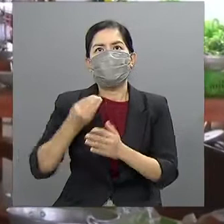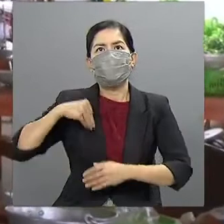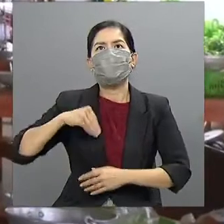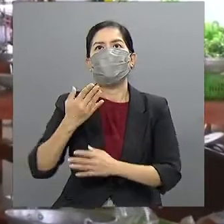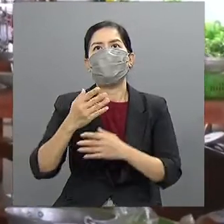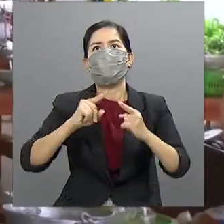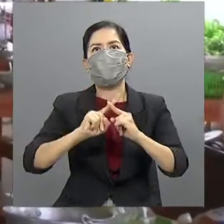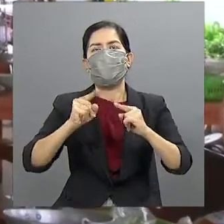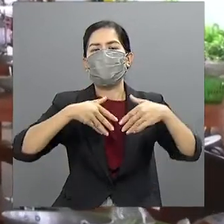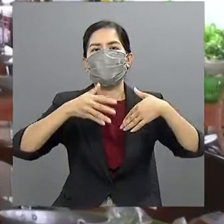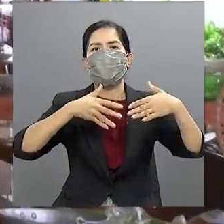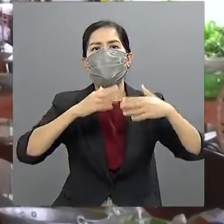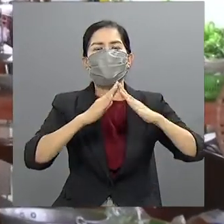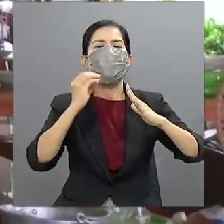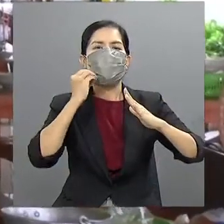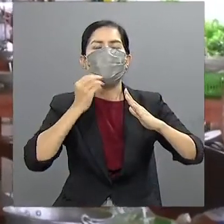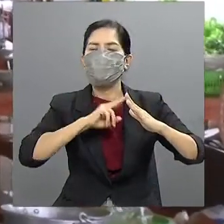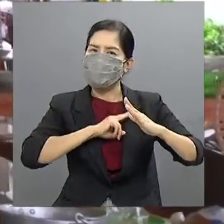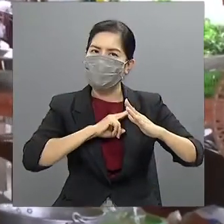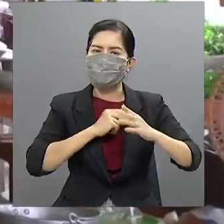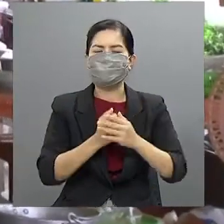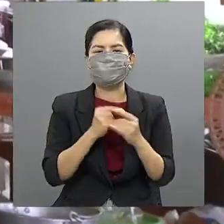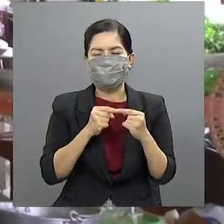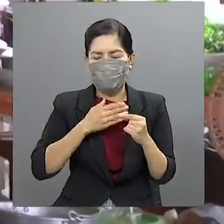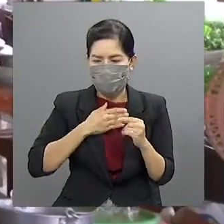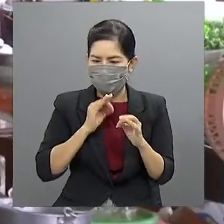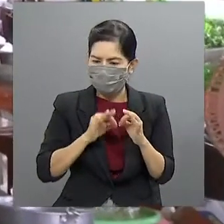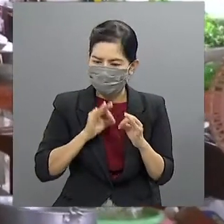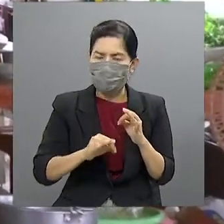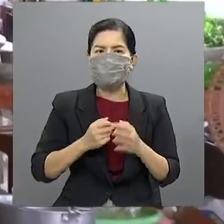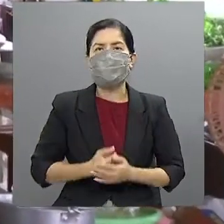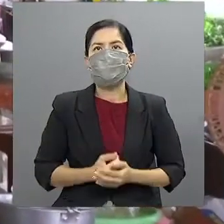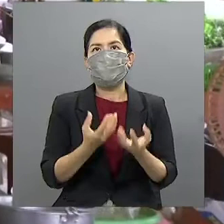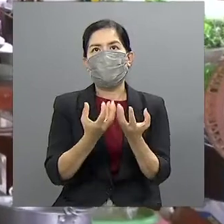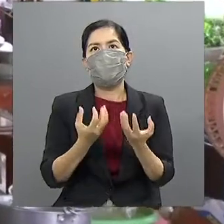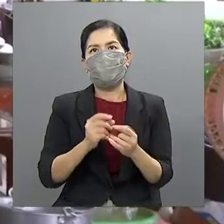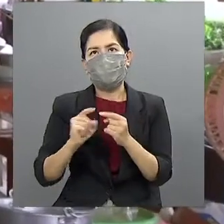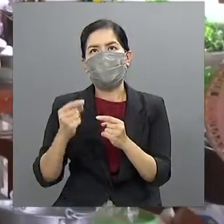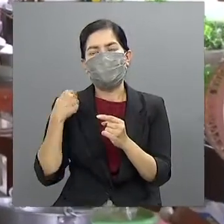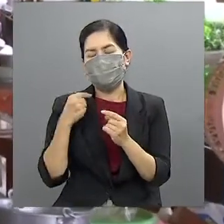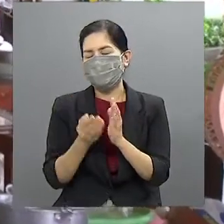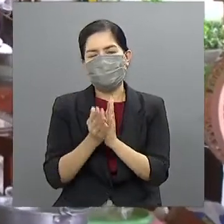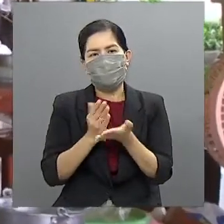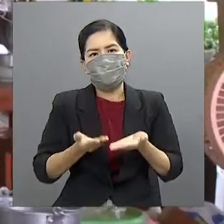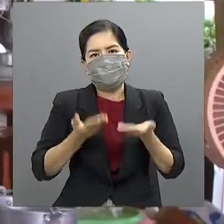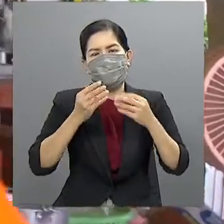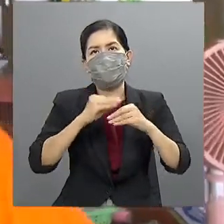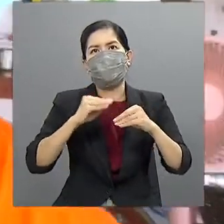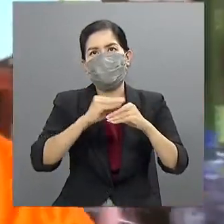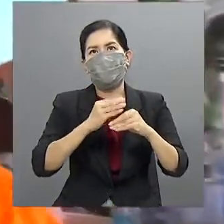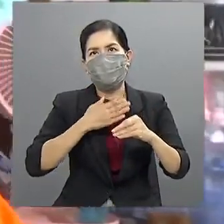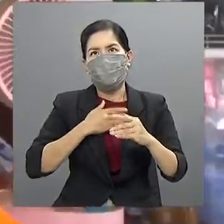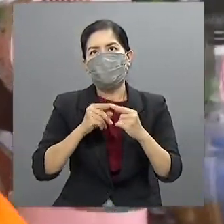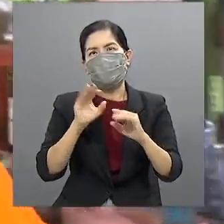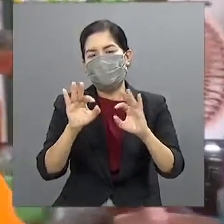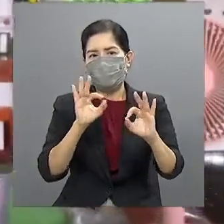องก็ประหยัดหน่อยประหยัดทุกอย่างแต่ของวัตถุดิบก็ยังเนี่ยเลือกอย่างดีอ่ะพี ่ที่ขาย